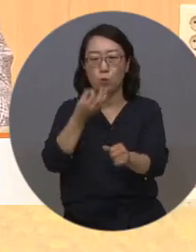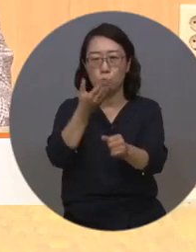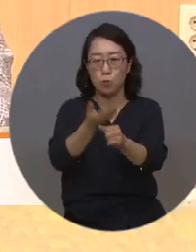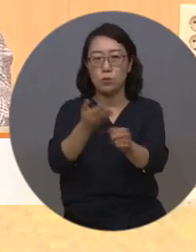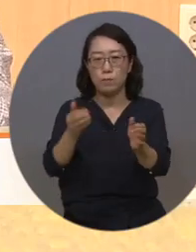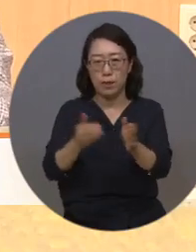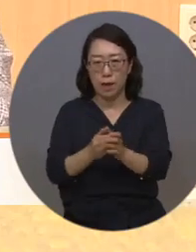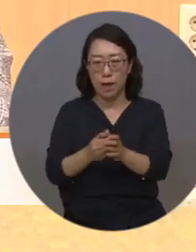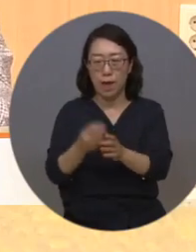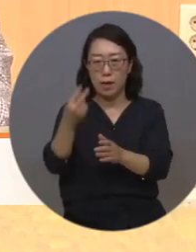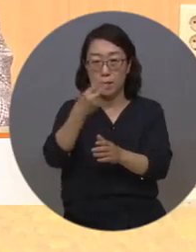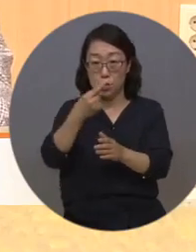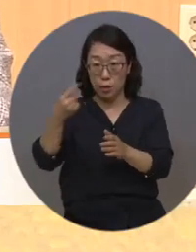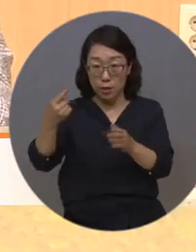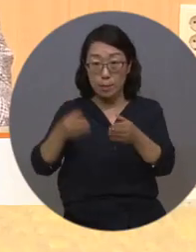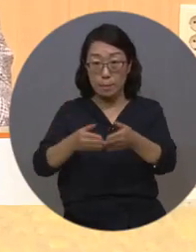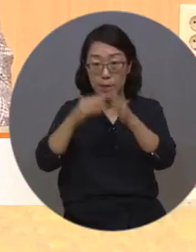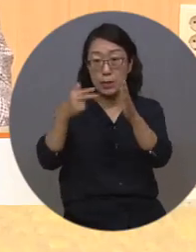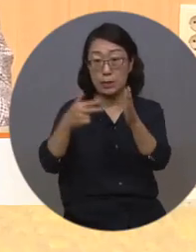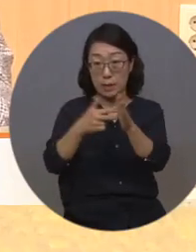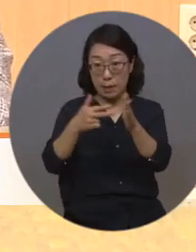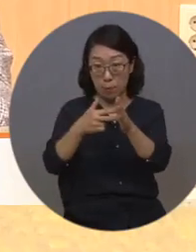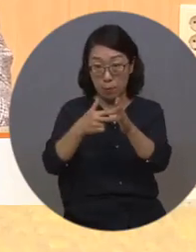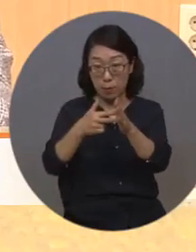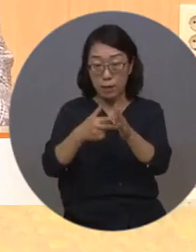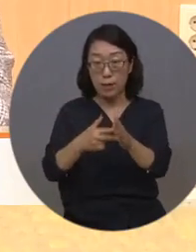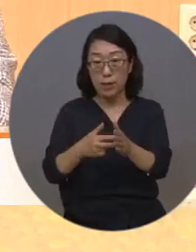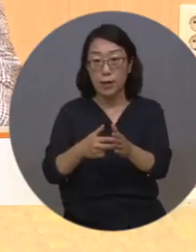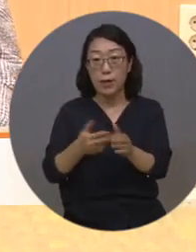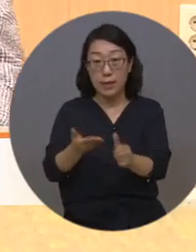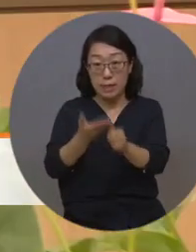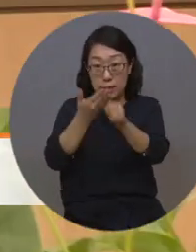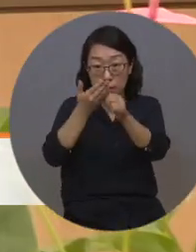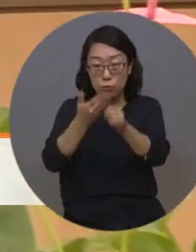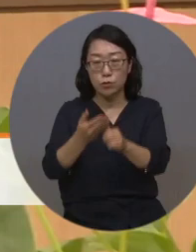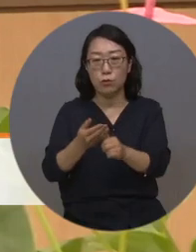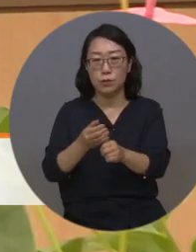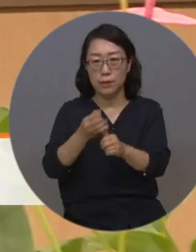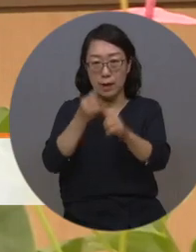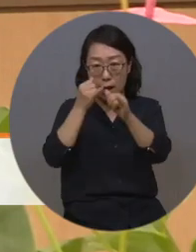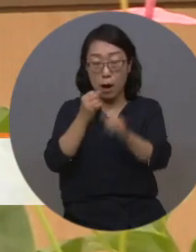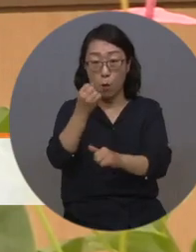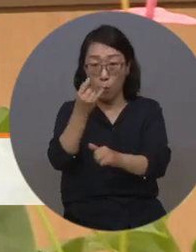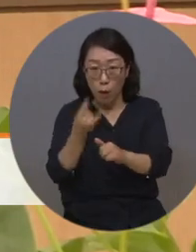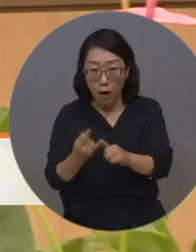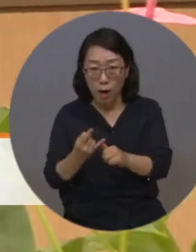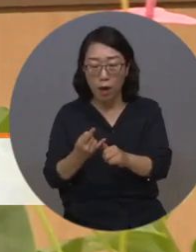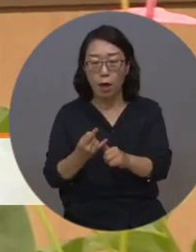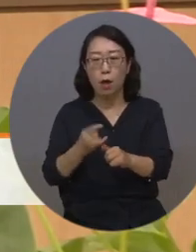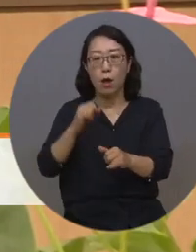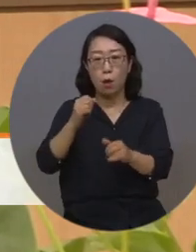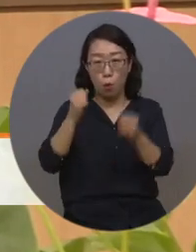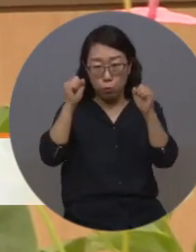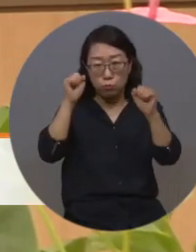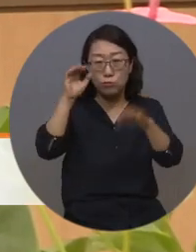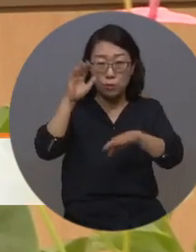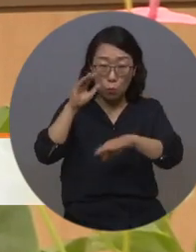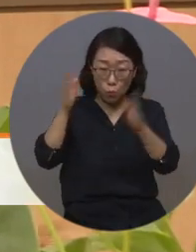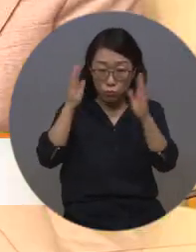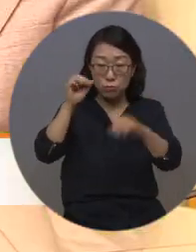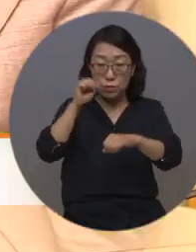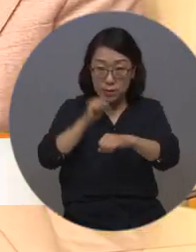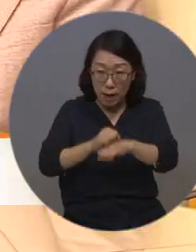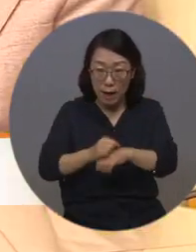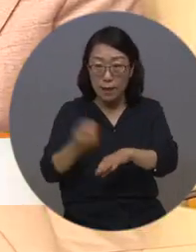지난 2001년에 설립된 재단법인 순천시 인재육성 장악해 는 성적 우수 와 저소득 챙 외국인 유학생